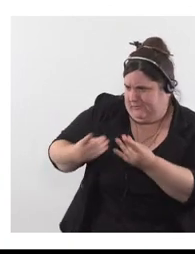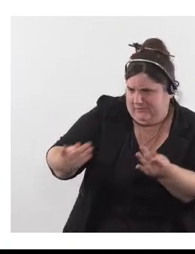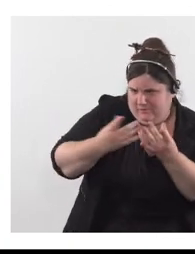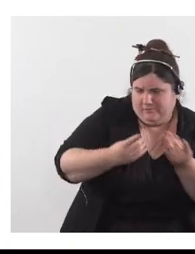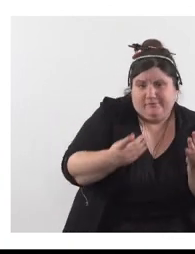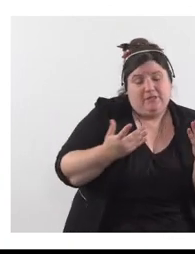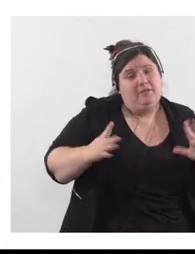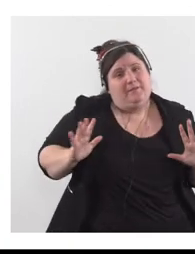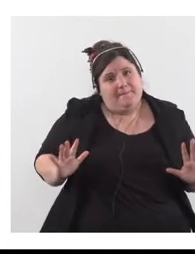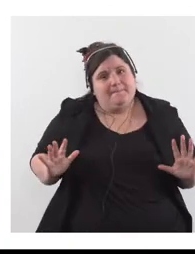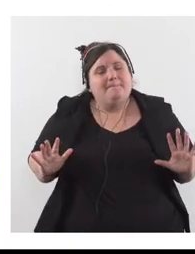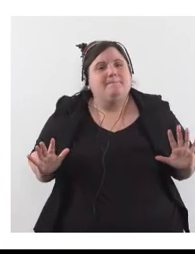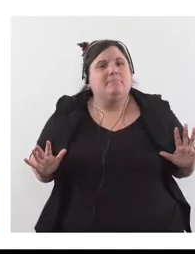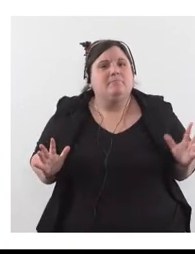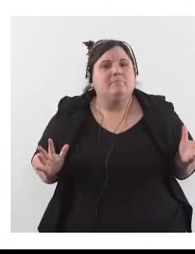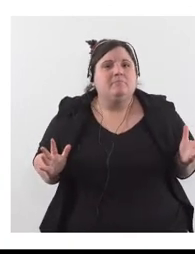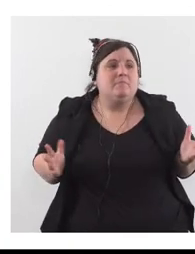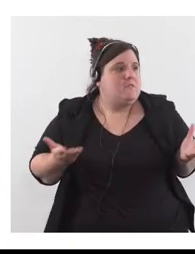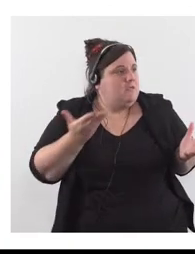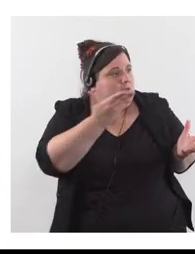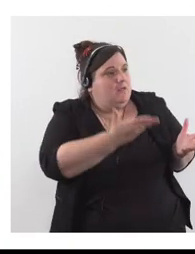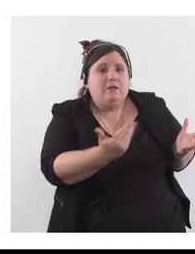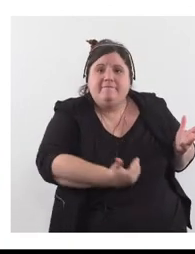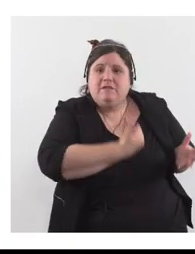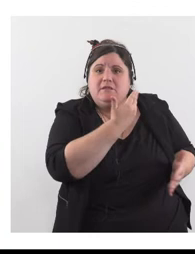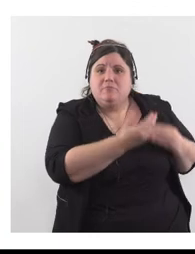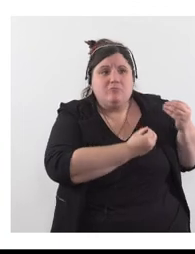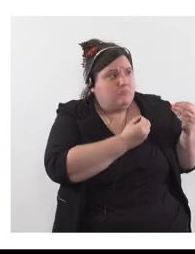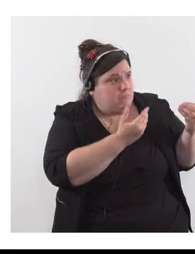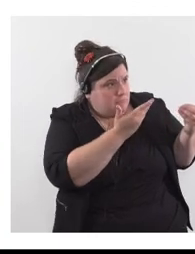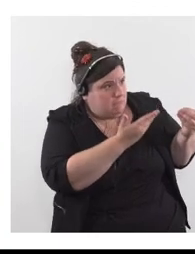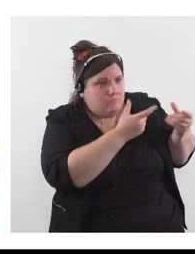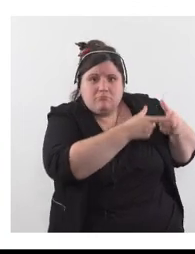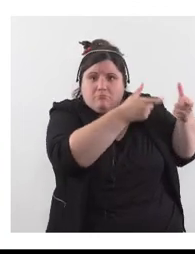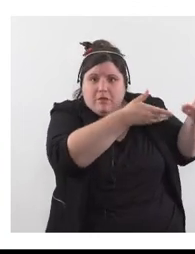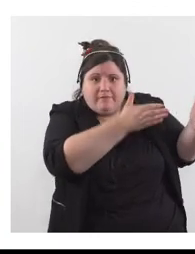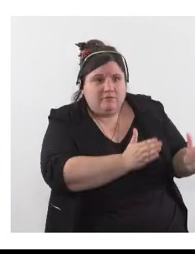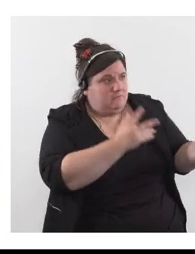Nous sommes une autre institution. C'est comme cela que les victimes ou les gens nous voient.